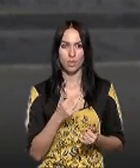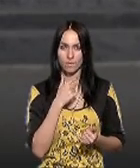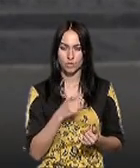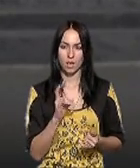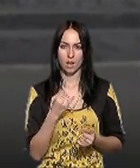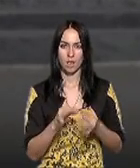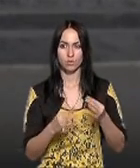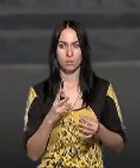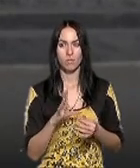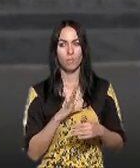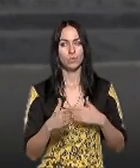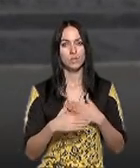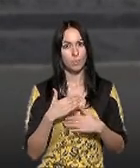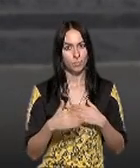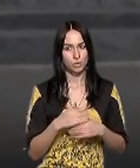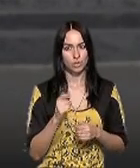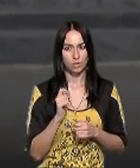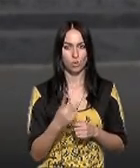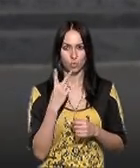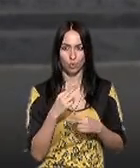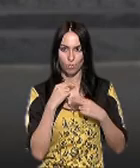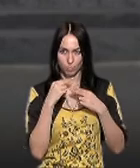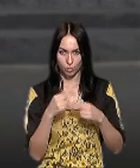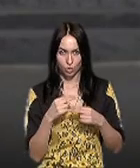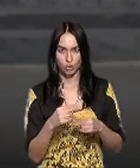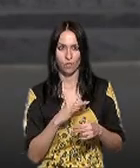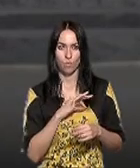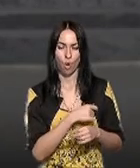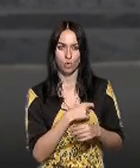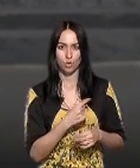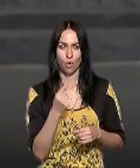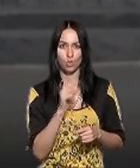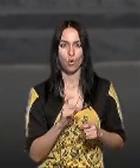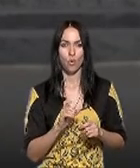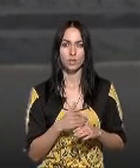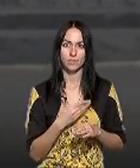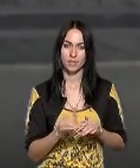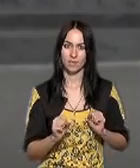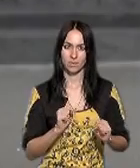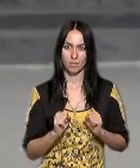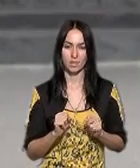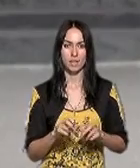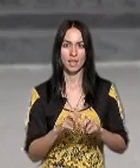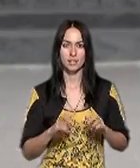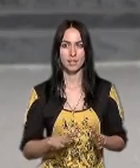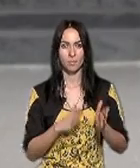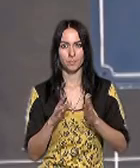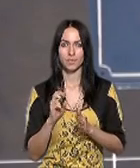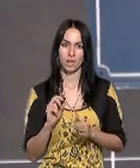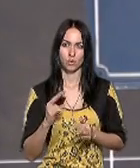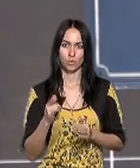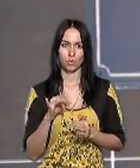розсуді мало брати запобіжний захід другому підозрюваному очільнику одного з відділів департаменту. Засідання перенесли на 2